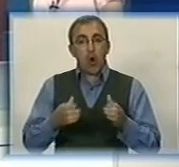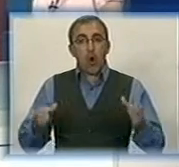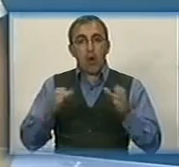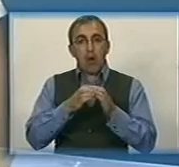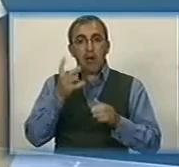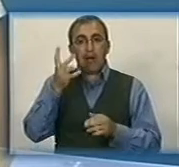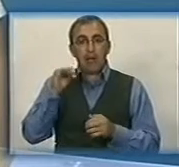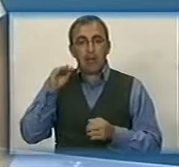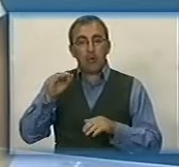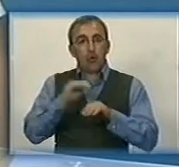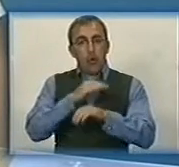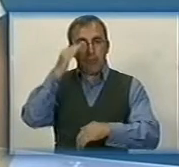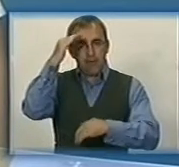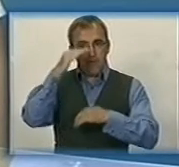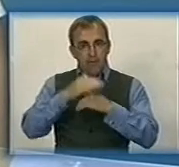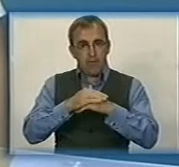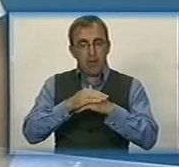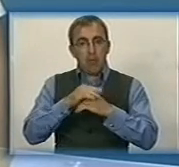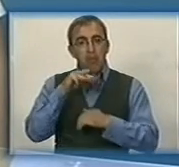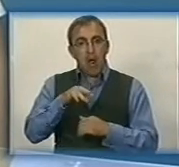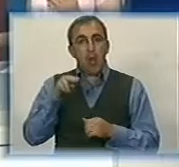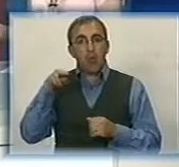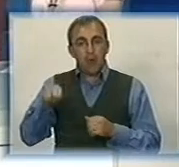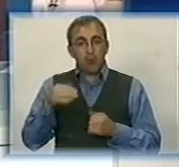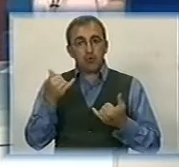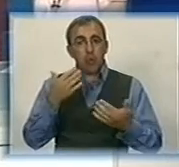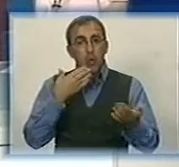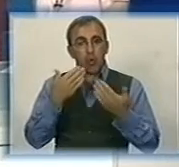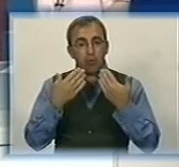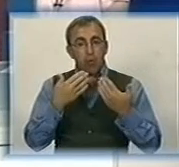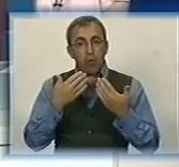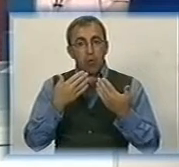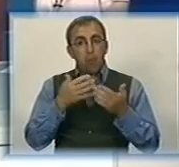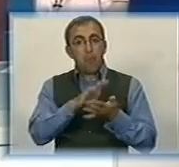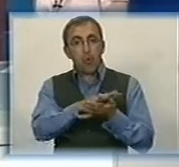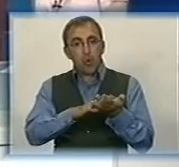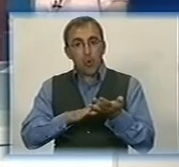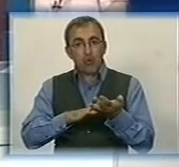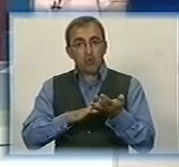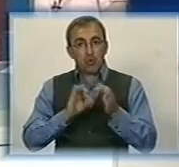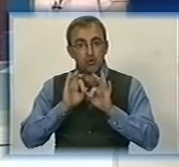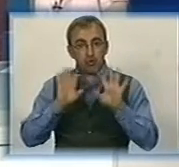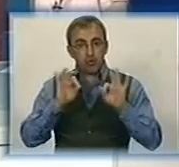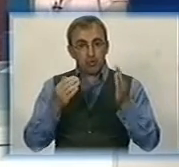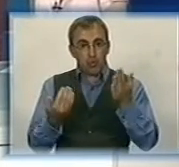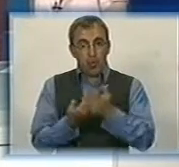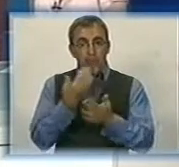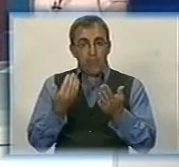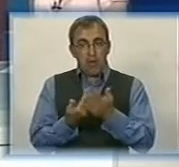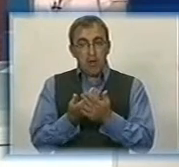NIT. Доброго вечора. Добрий вечір. Михайло Петрович, сьогодні з вами розмовляємо в продовження сюжету, який був в новинах сьогодні.